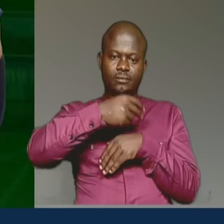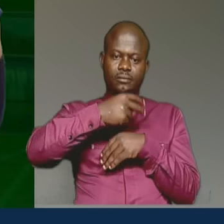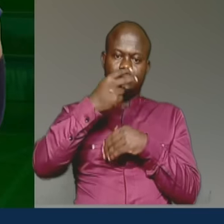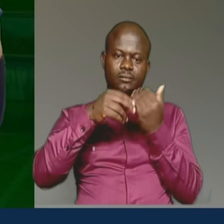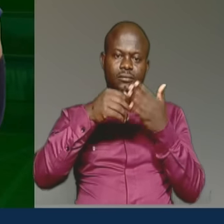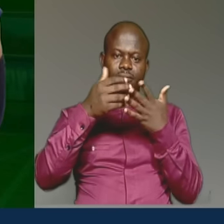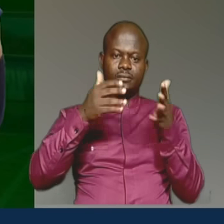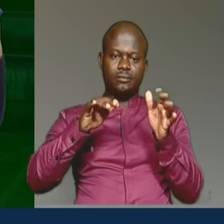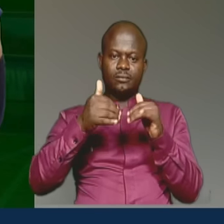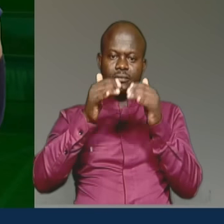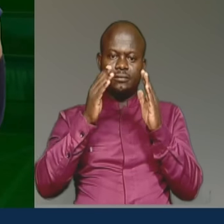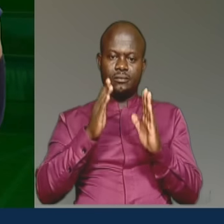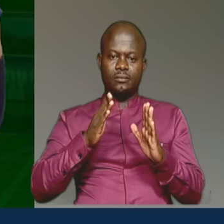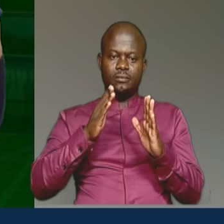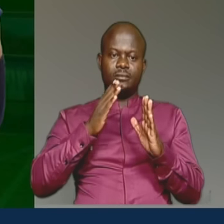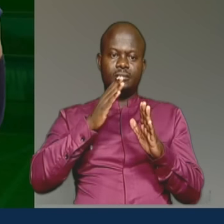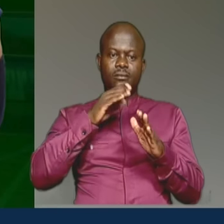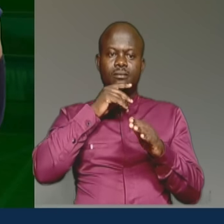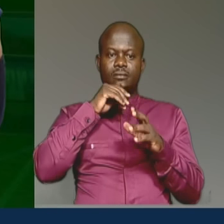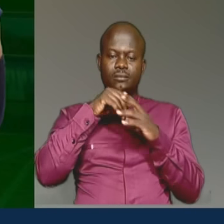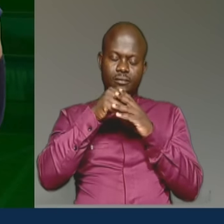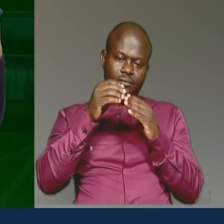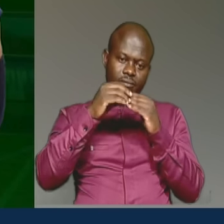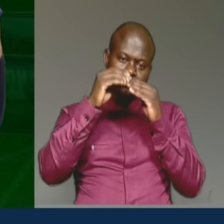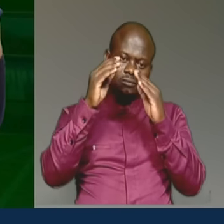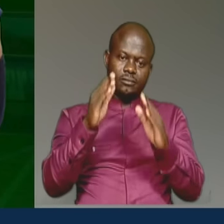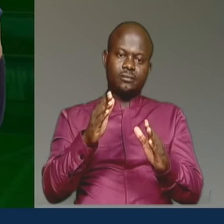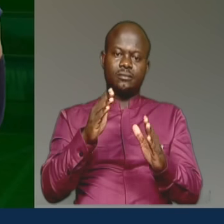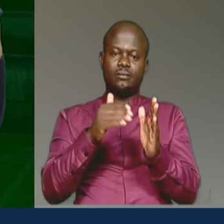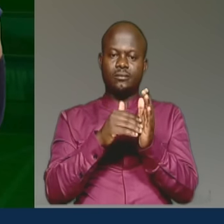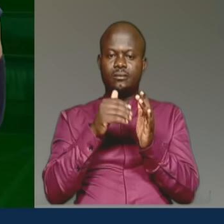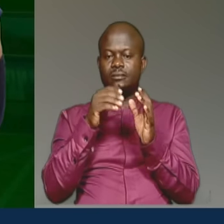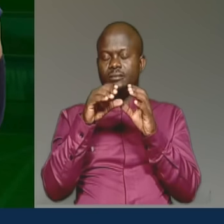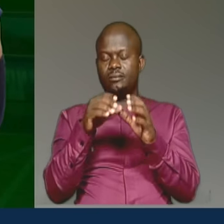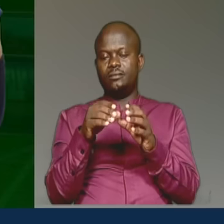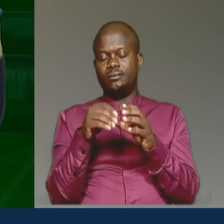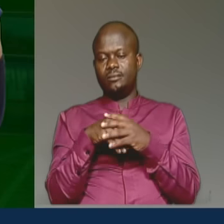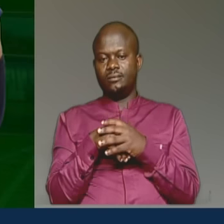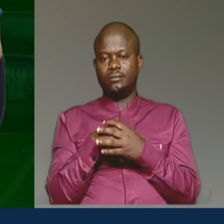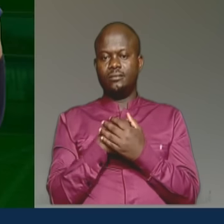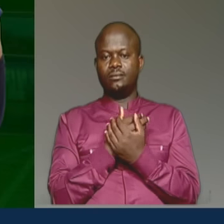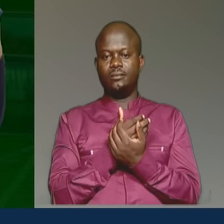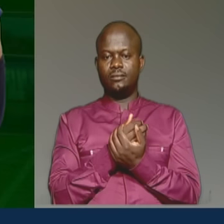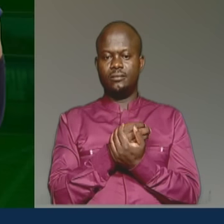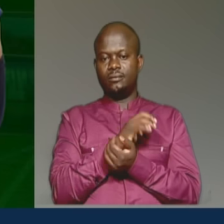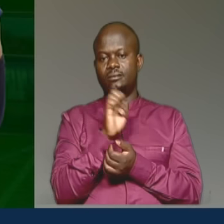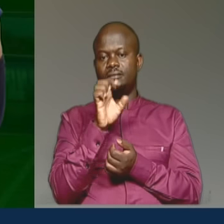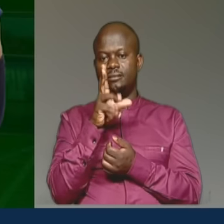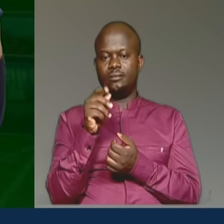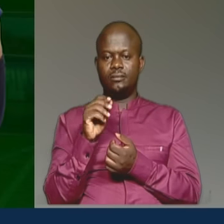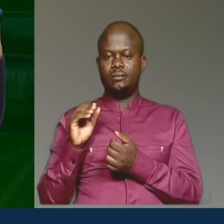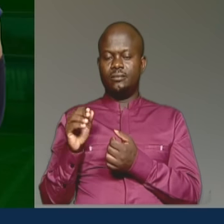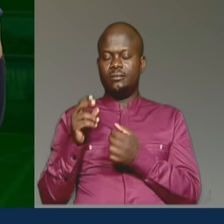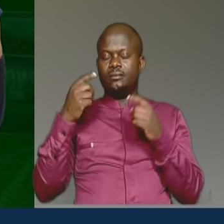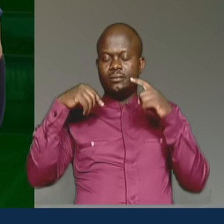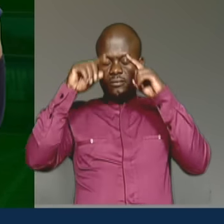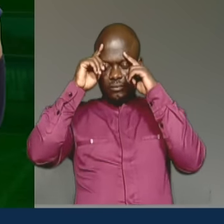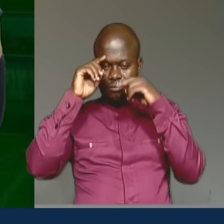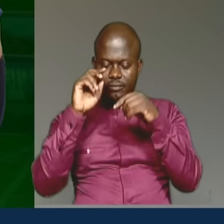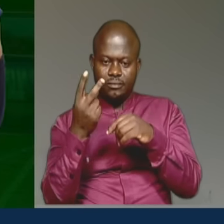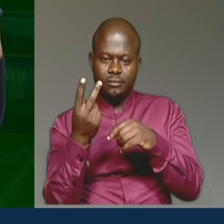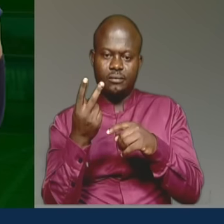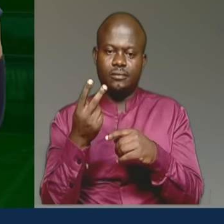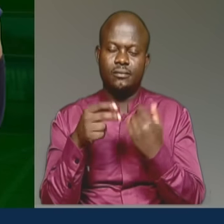imaze gukinwa Police mu bagabo niyo iyoboye hanyuma ikipe ya East African University Rwandika baza ku mwanya wa